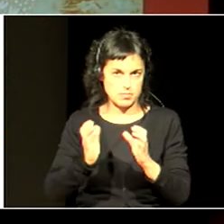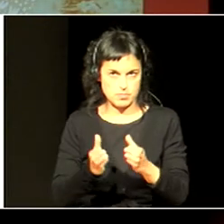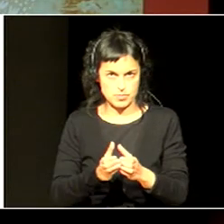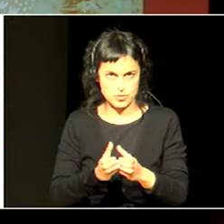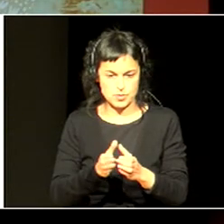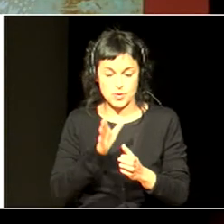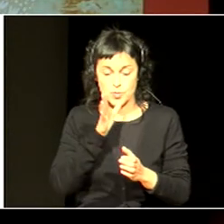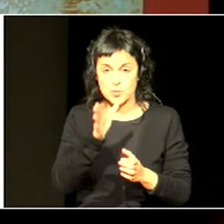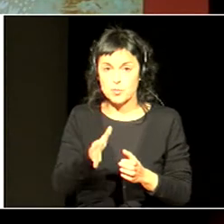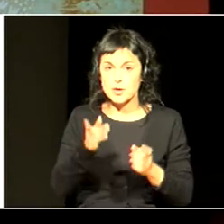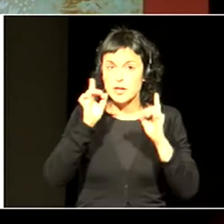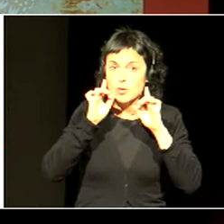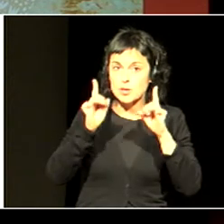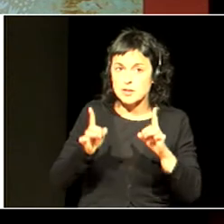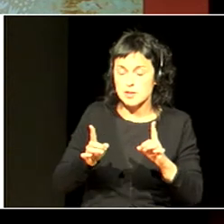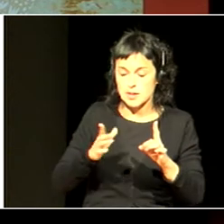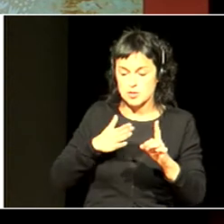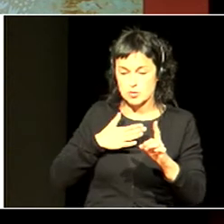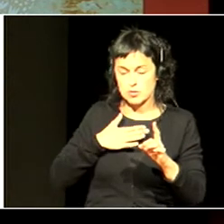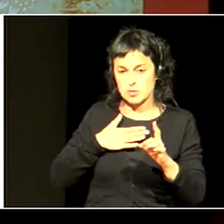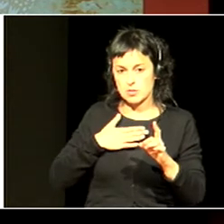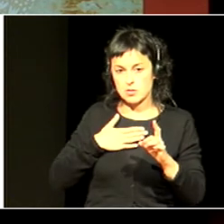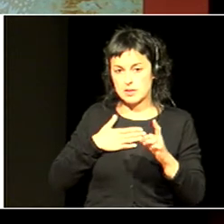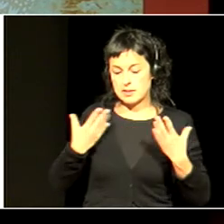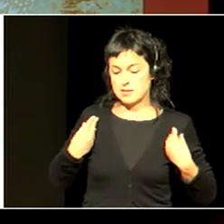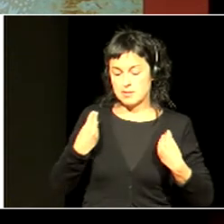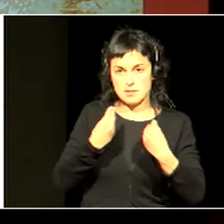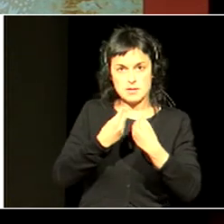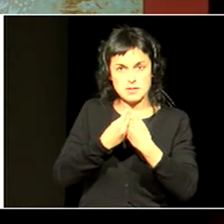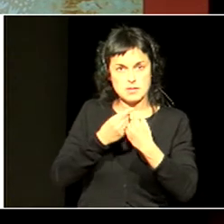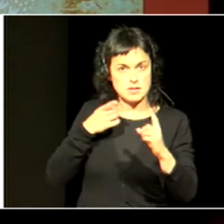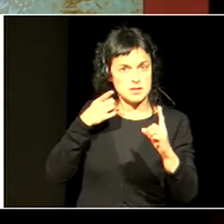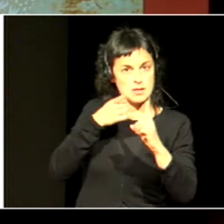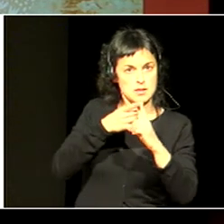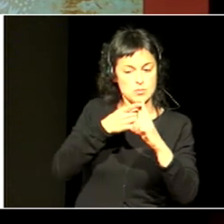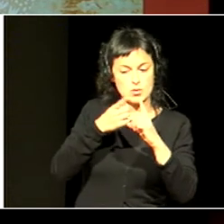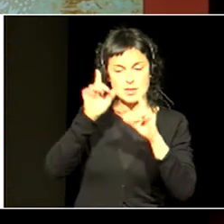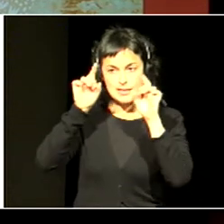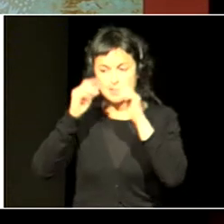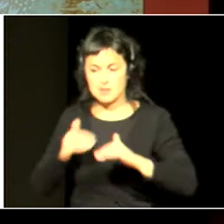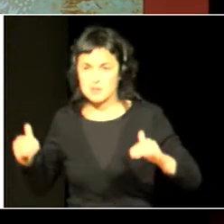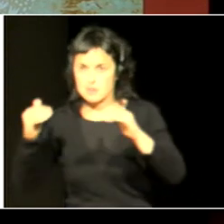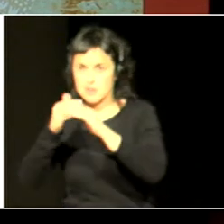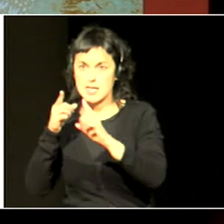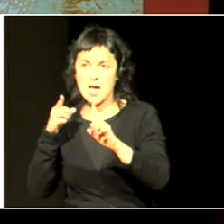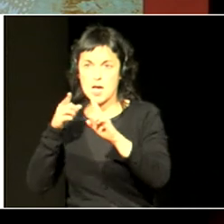elkarbizitzako helburuak eta ezkidetzakoak. Orduan, ba, oso importantea